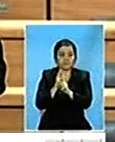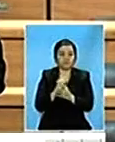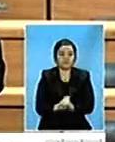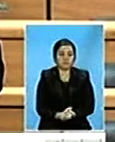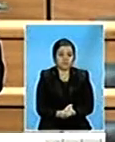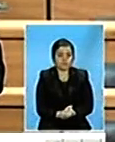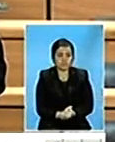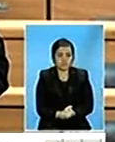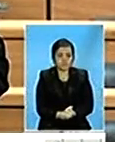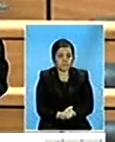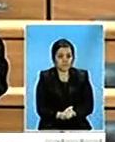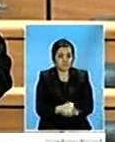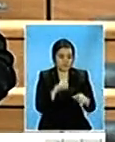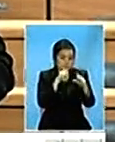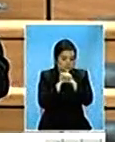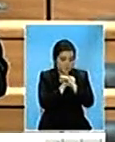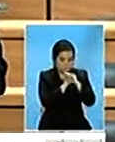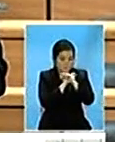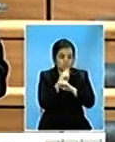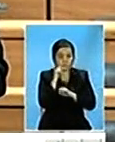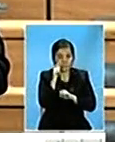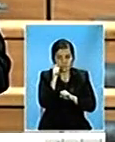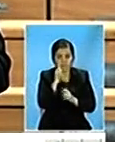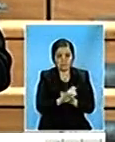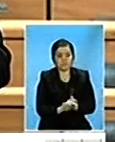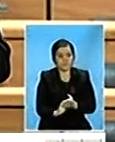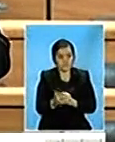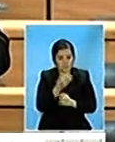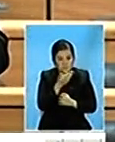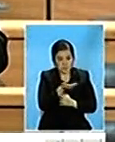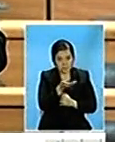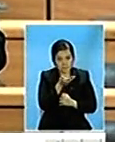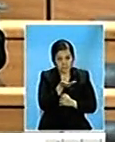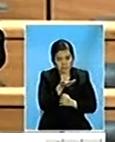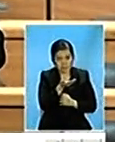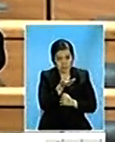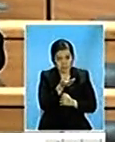านี้ก็จะได้รับการปกป้องไปในที่สุดผมจึงขออนุญาตเรียกร้องนะครับว่า